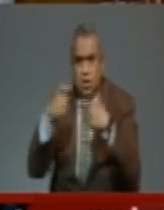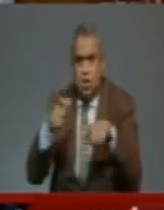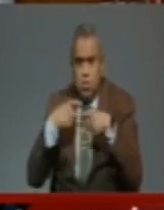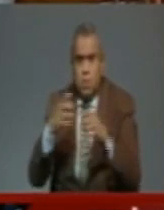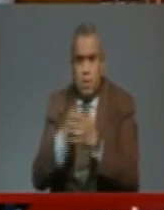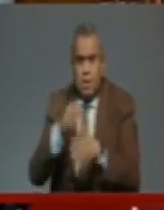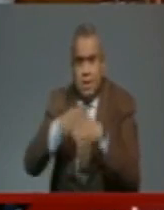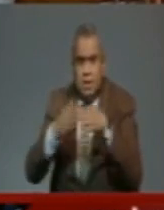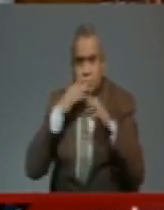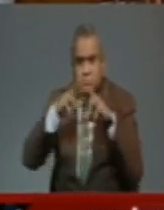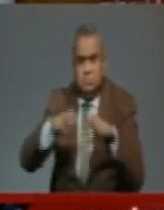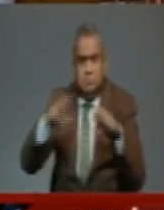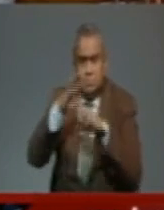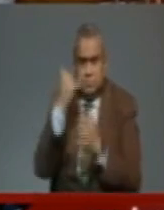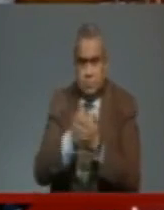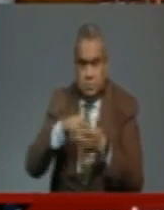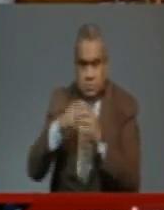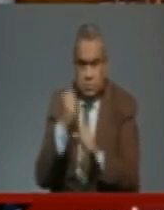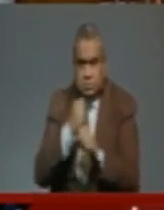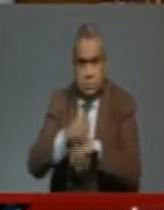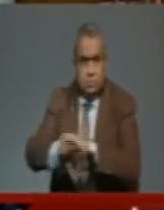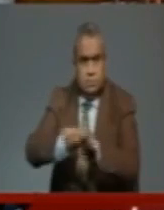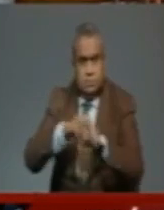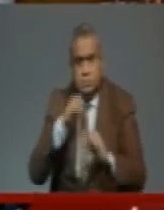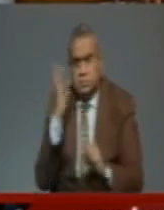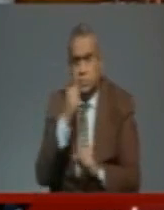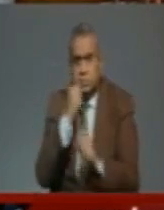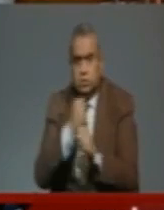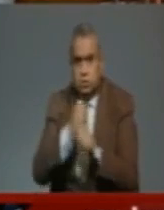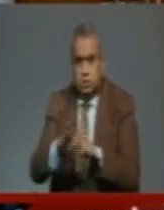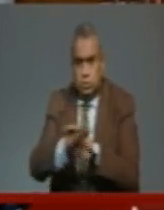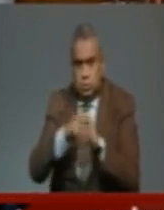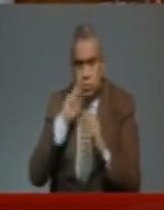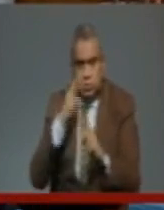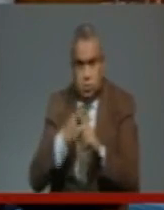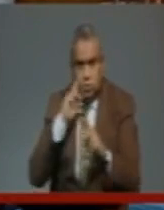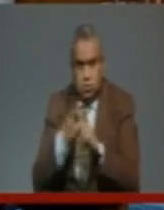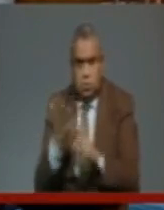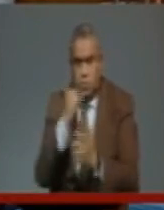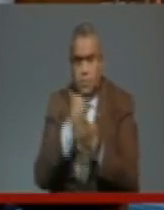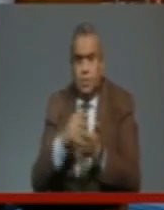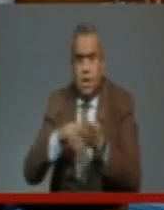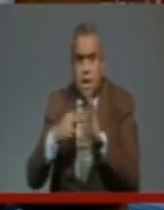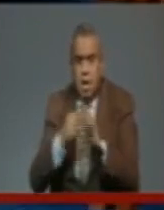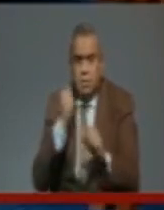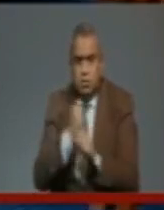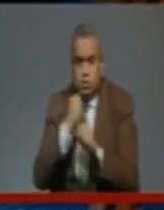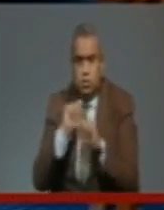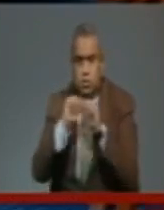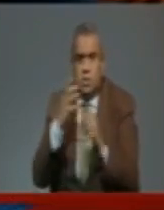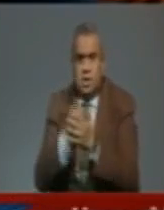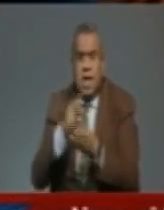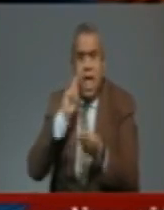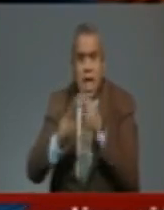الحاويات، وفي اجهزه اكس راي موجوده عشان تكشف عن الحاويات فقط اللي هي مش هتعدي على